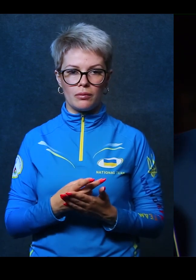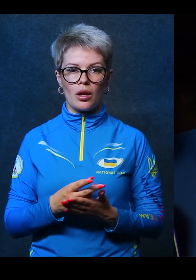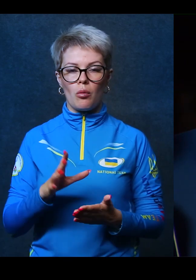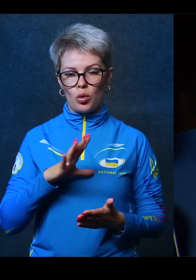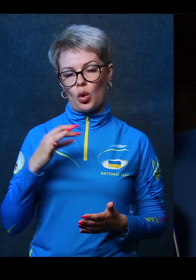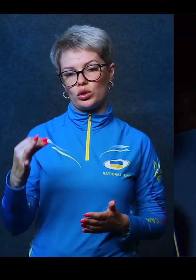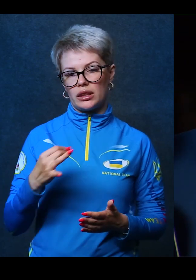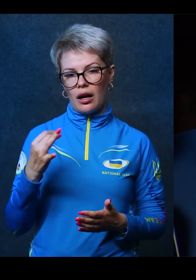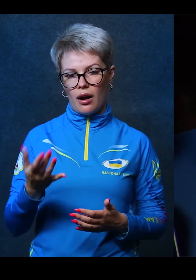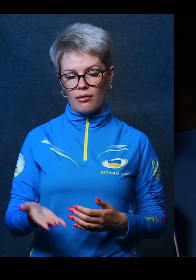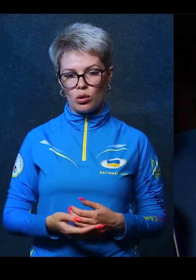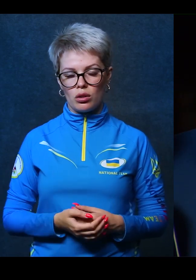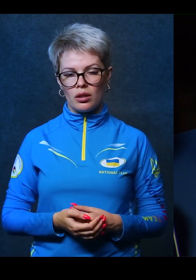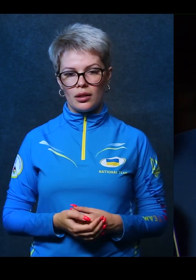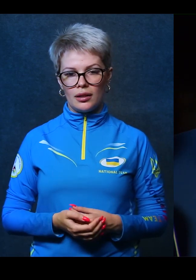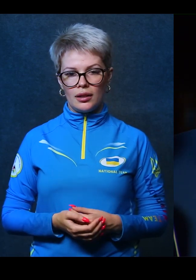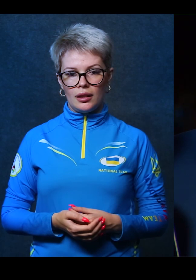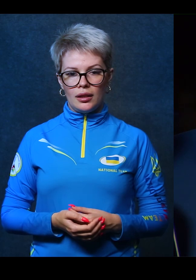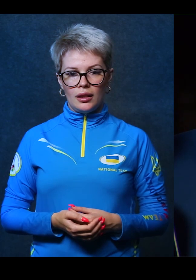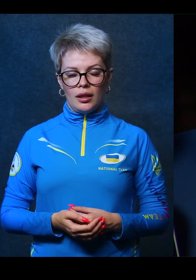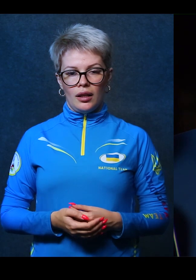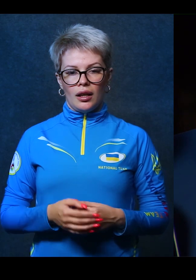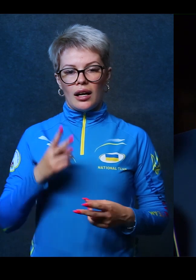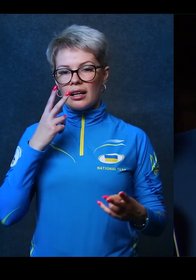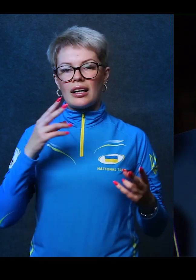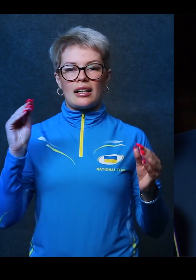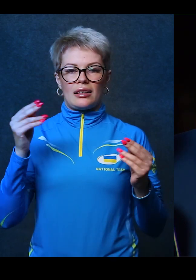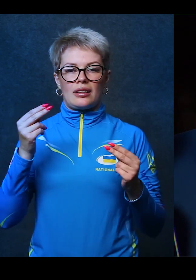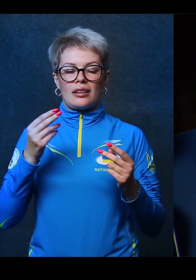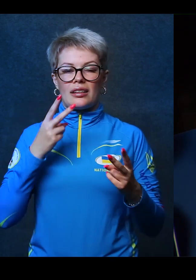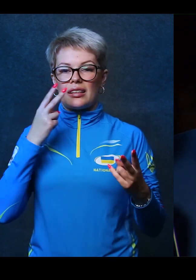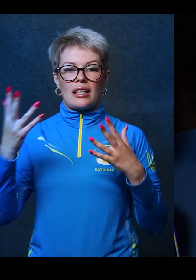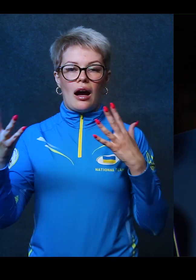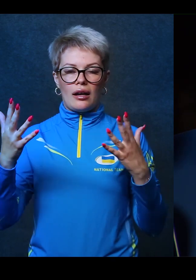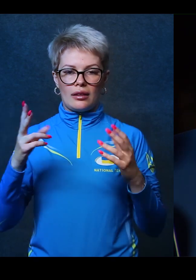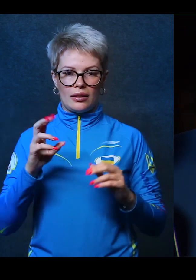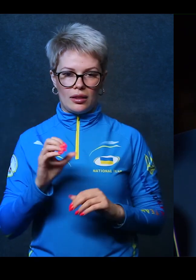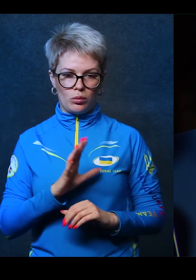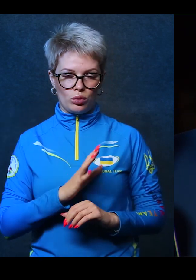показувались. Було цікаво, таке красочне, таке ярке